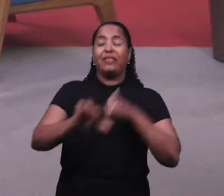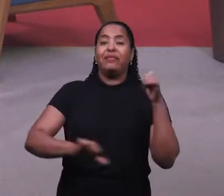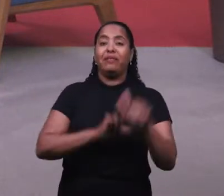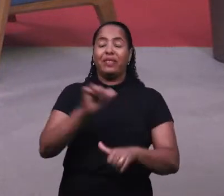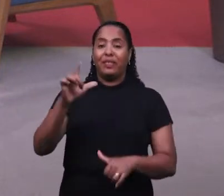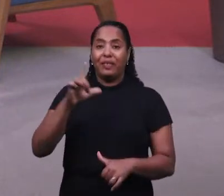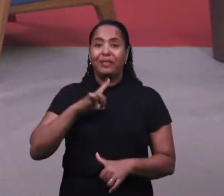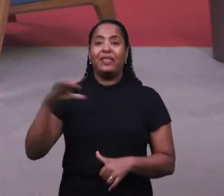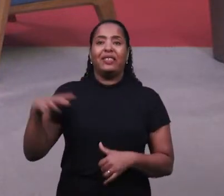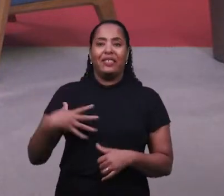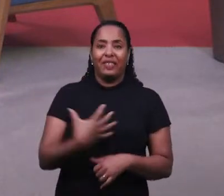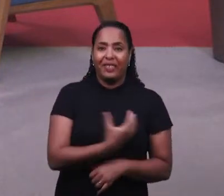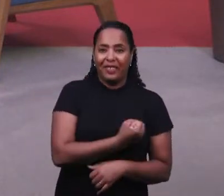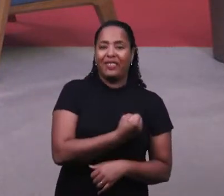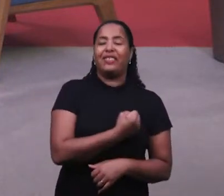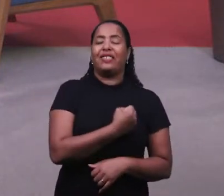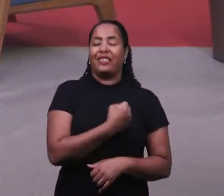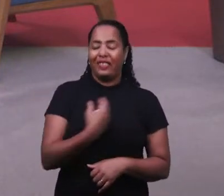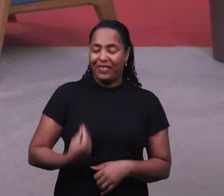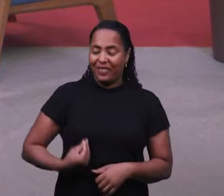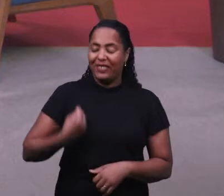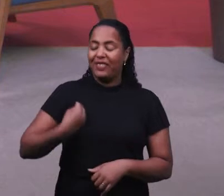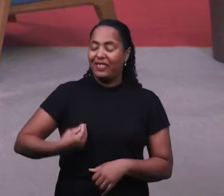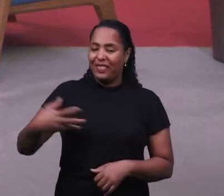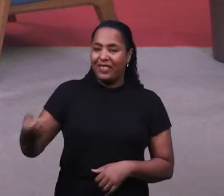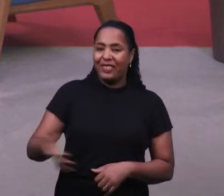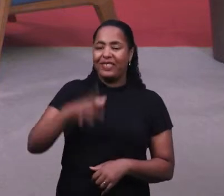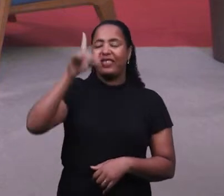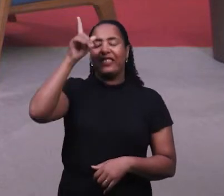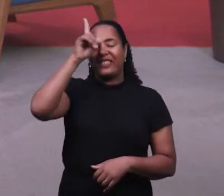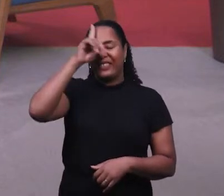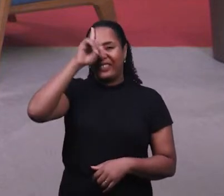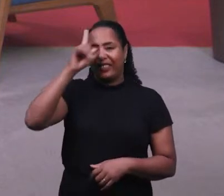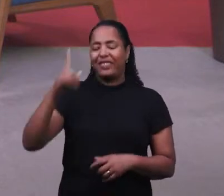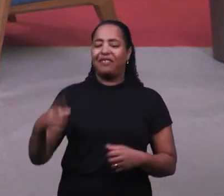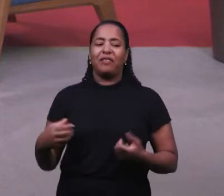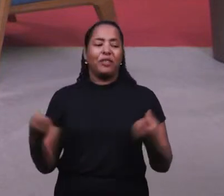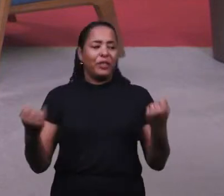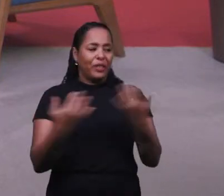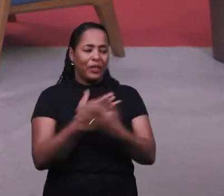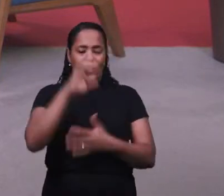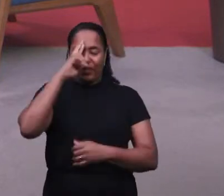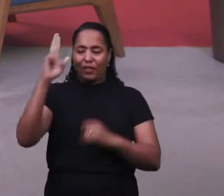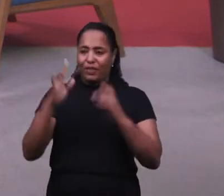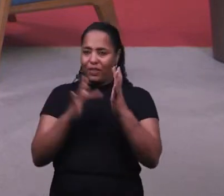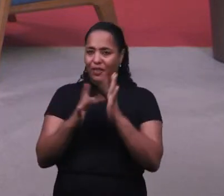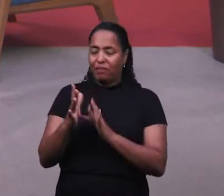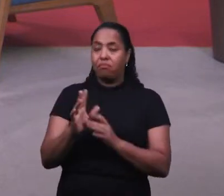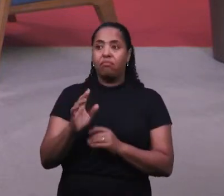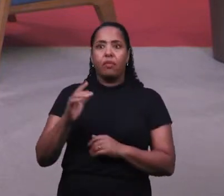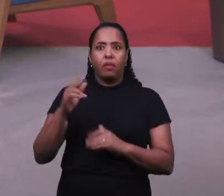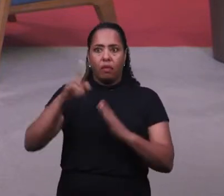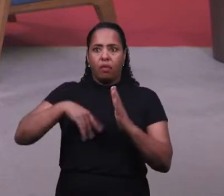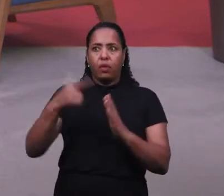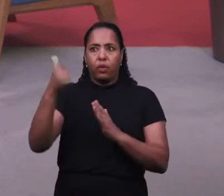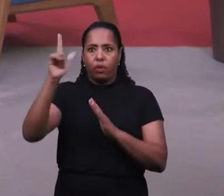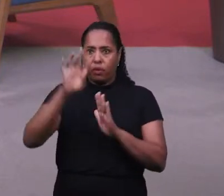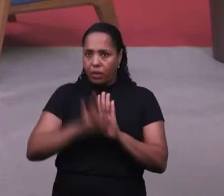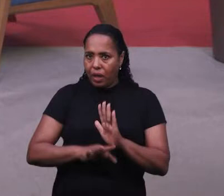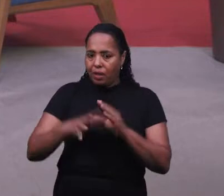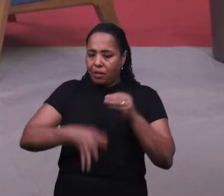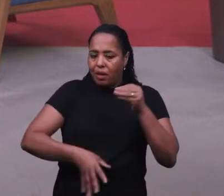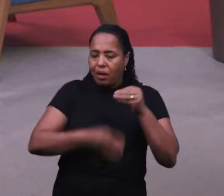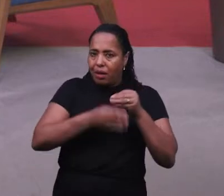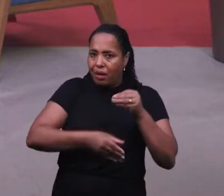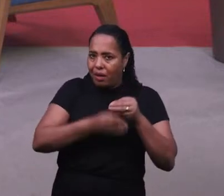nouveauté de vie. C'est la régénération, c'est une nouvelle vie tous les jours. Gloire à Dieu. Je vais lire un autre texte